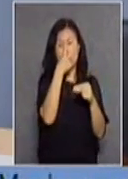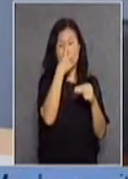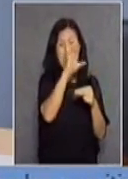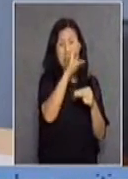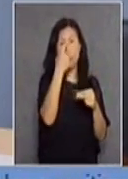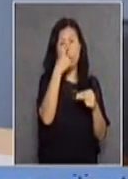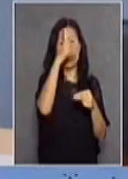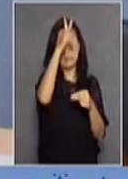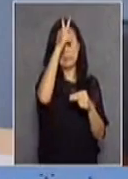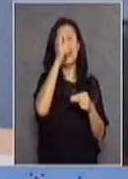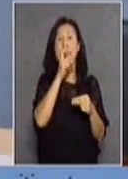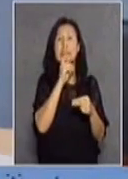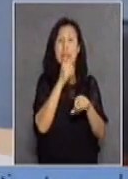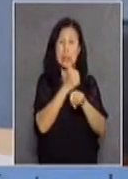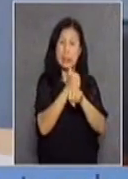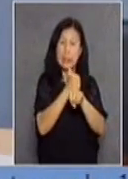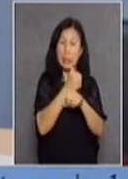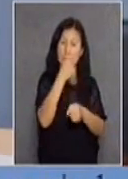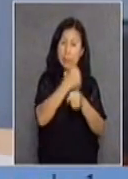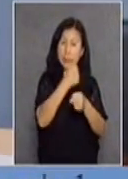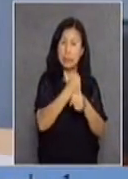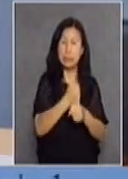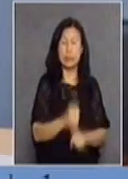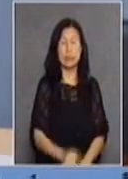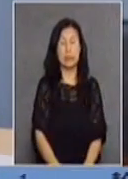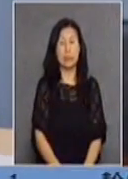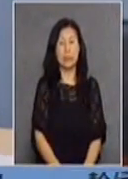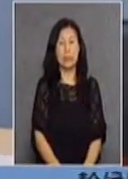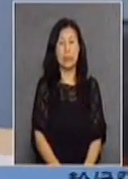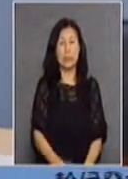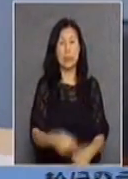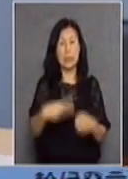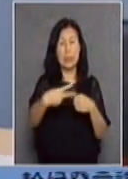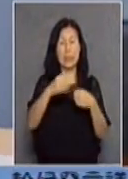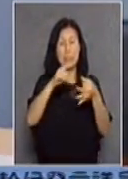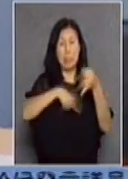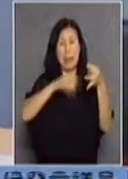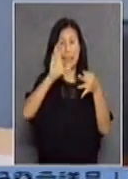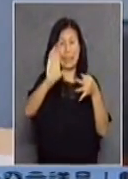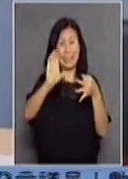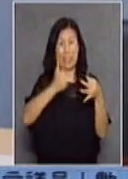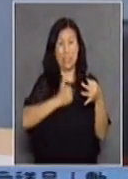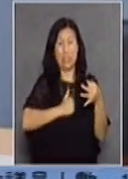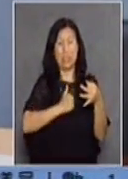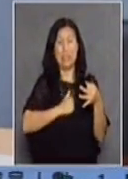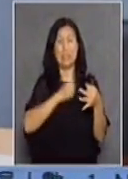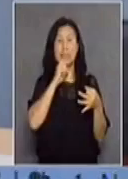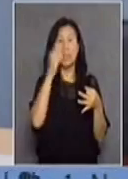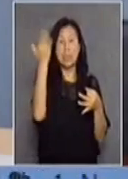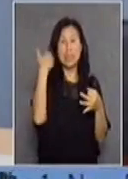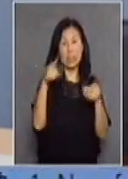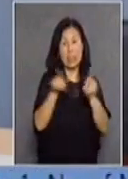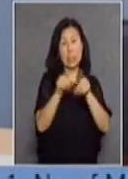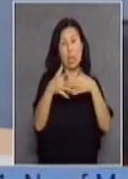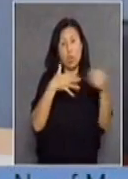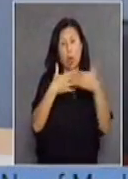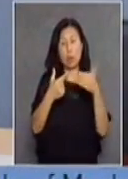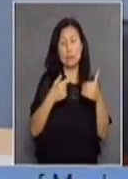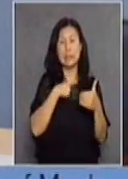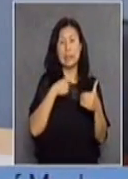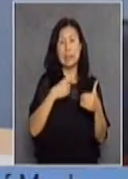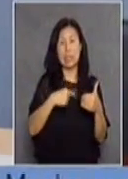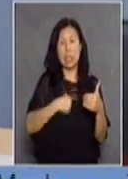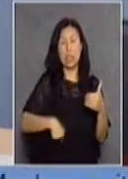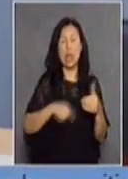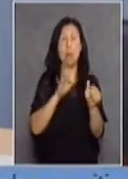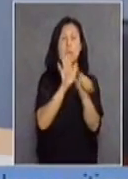曾經有機會做呢、這、一個副司長嘅陳茂波議員，即係我哋以前嘅同事，即係超級良品嚟